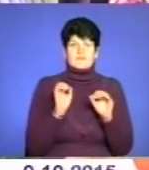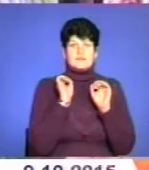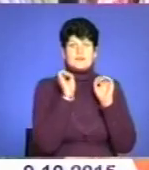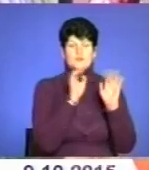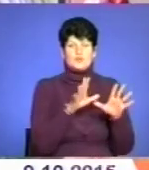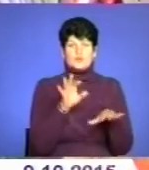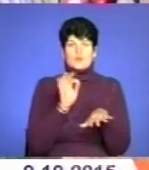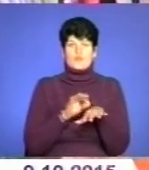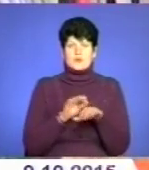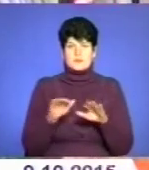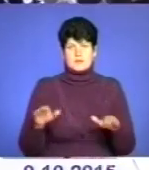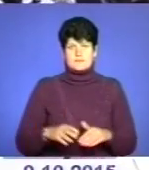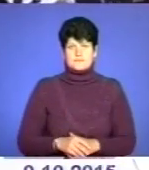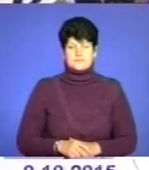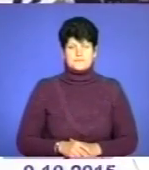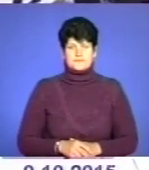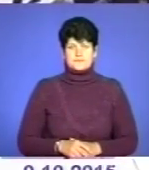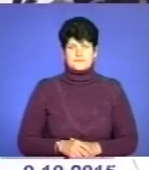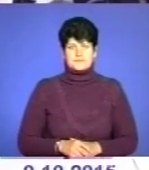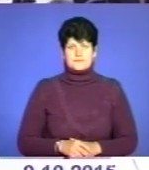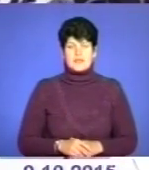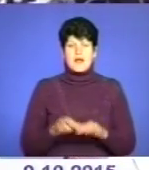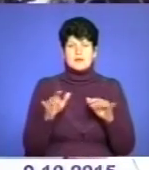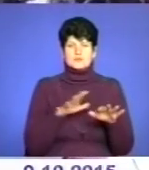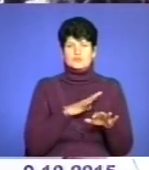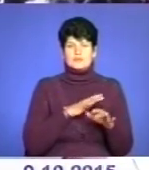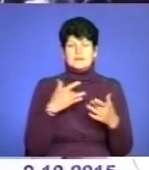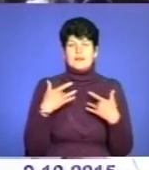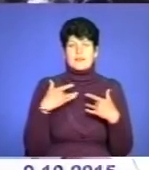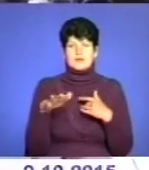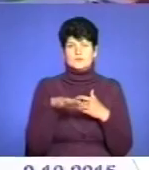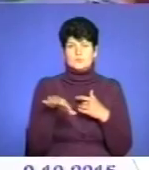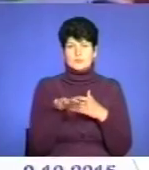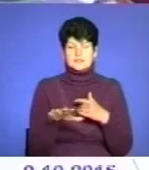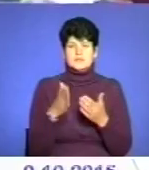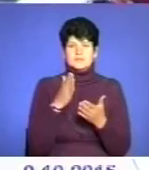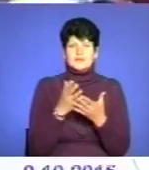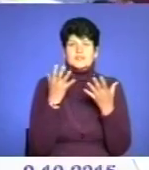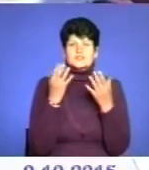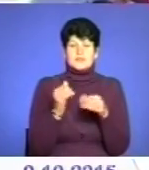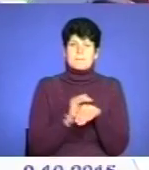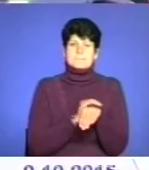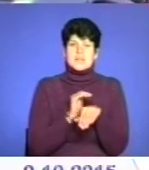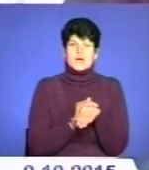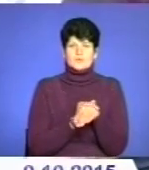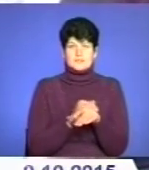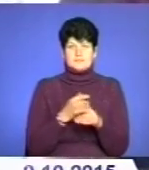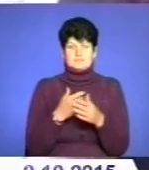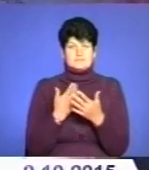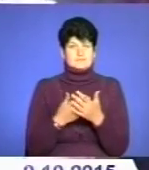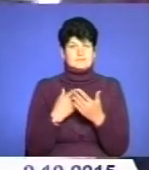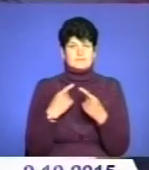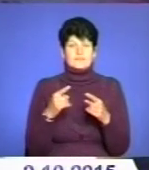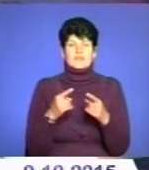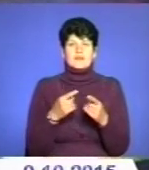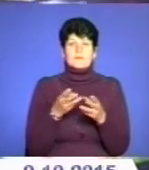лікування онкохворим дітям. Акція, що проходила на театральному майдані, мала ще й благодійну барву. Випікали